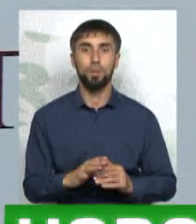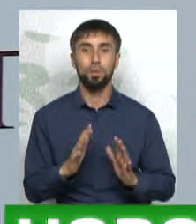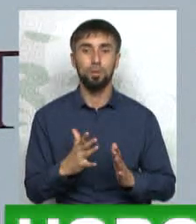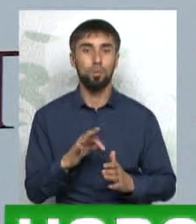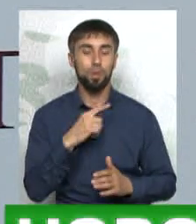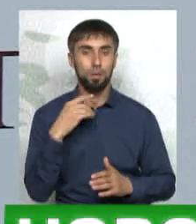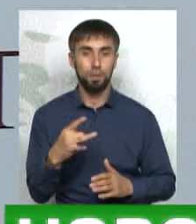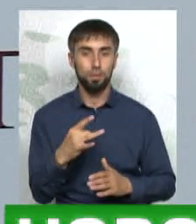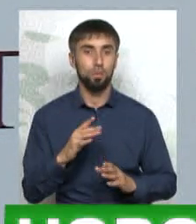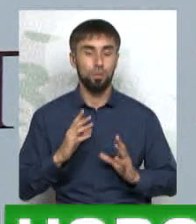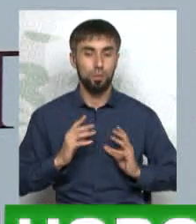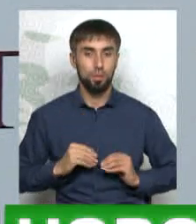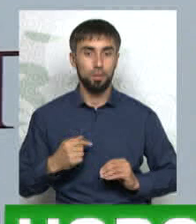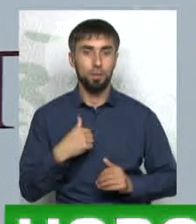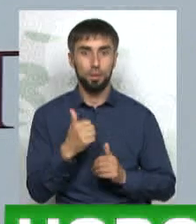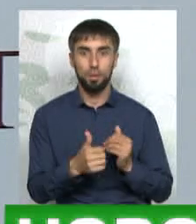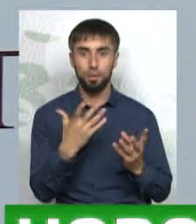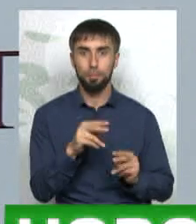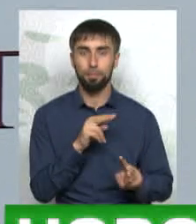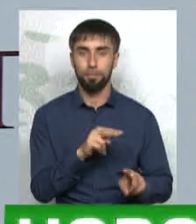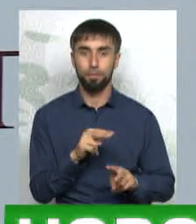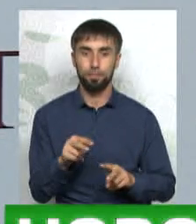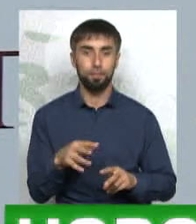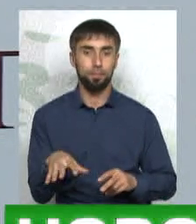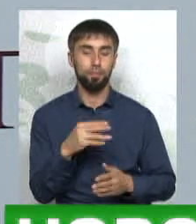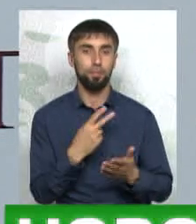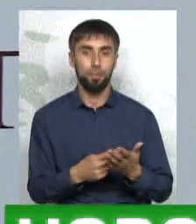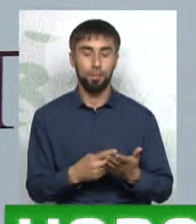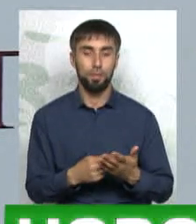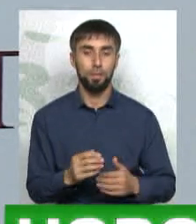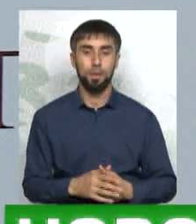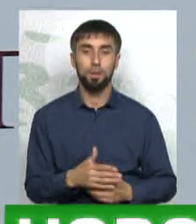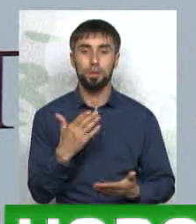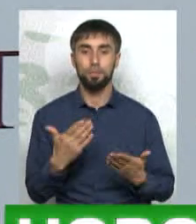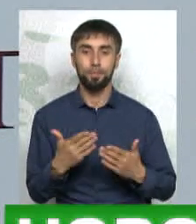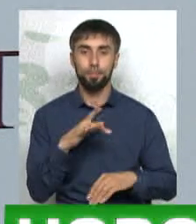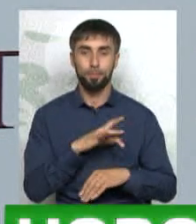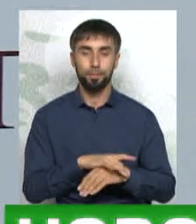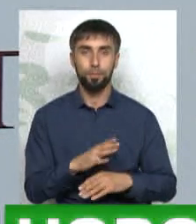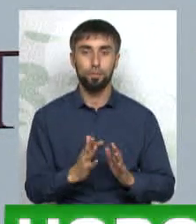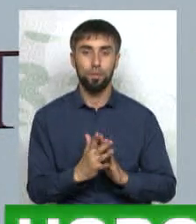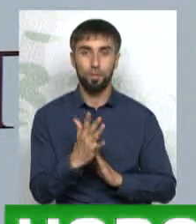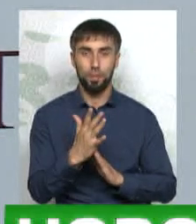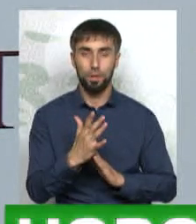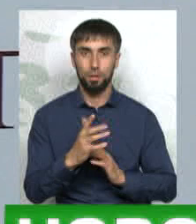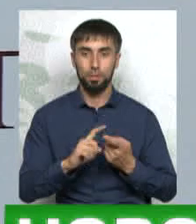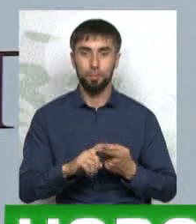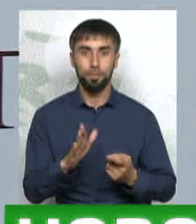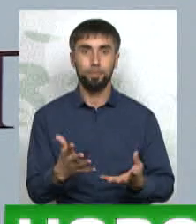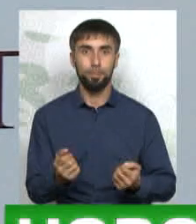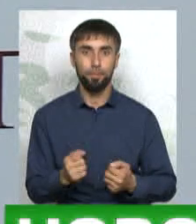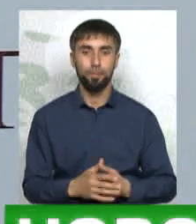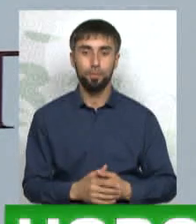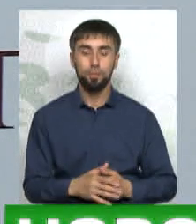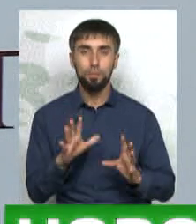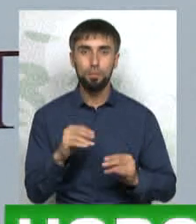по республике спокойная, мы ежедневно мониторируем все показатели. Если обнаружится рост инфекции, то будут приняты